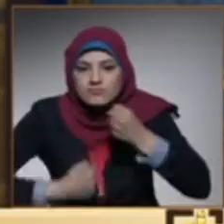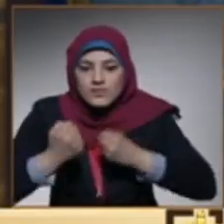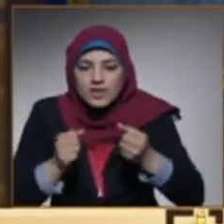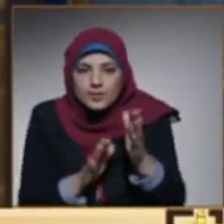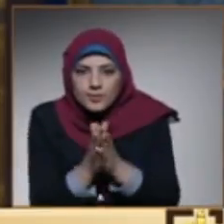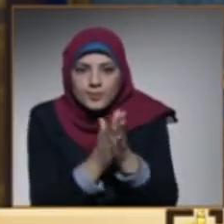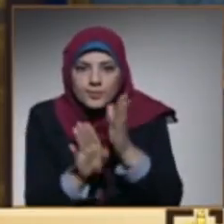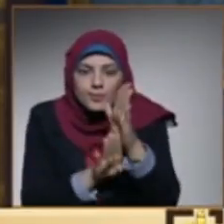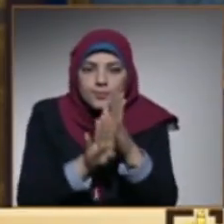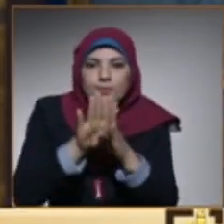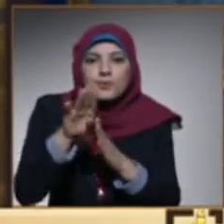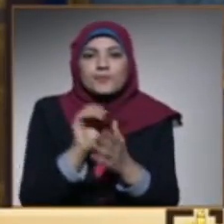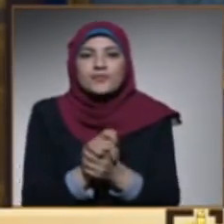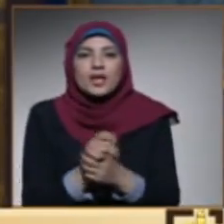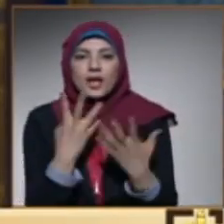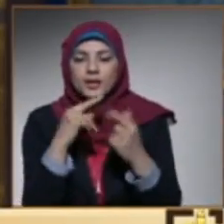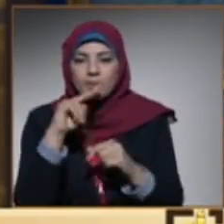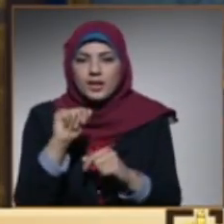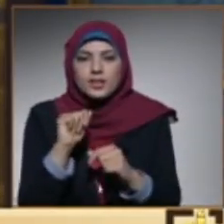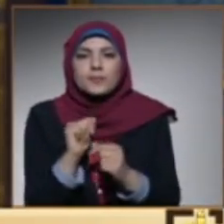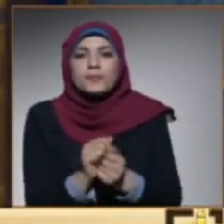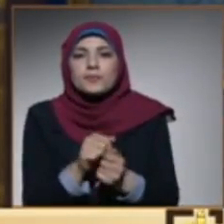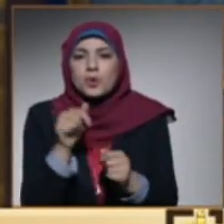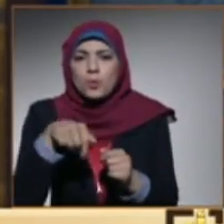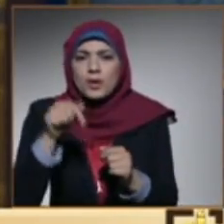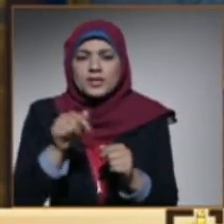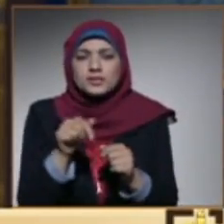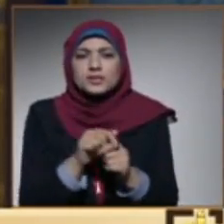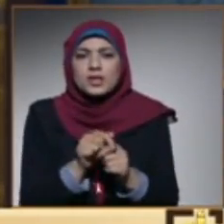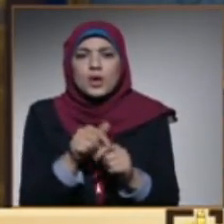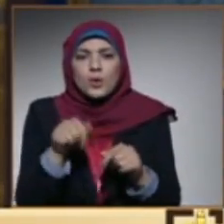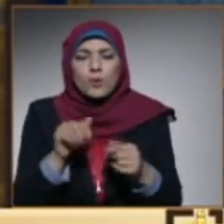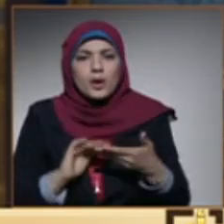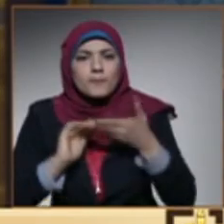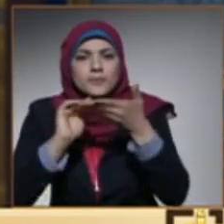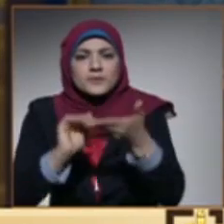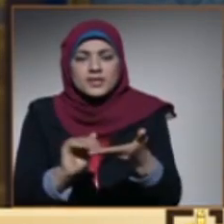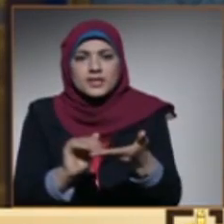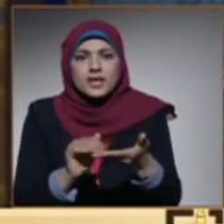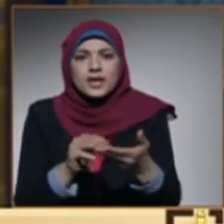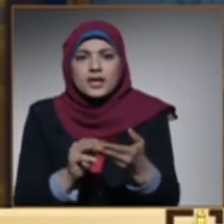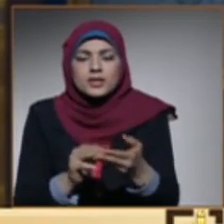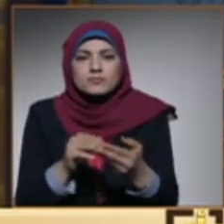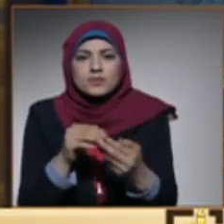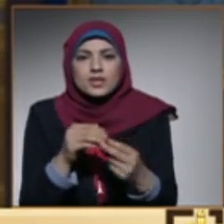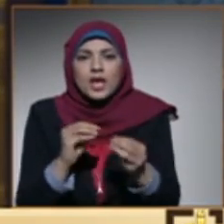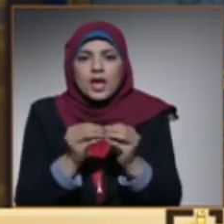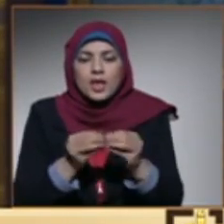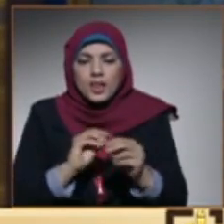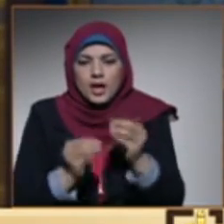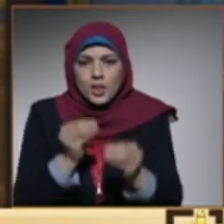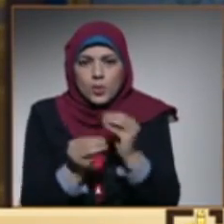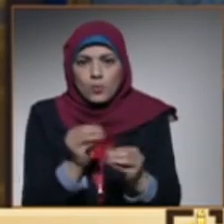اللي عندها. المبادرة او المركز دلوقتي هو بيخدم يعني انواع كتيرة جدا،